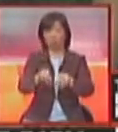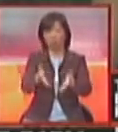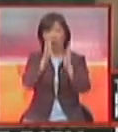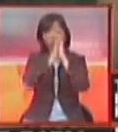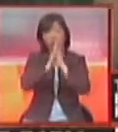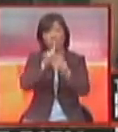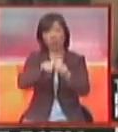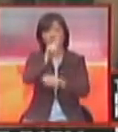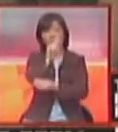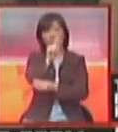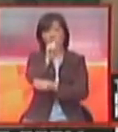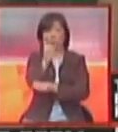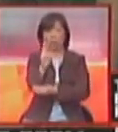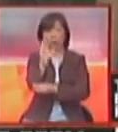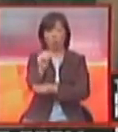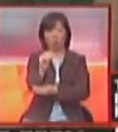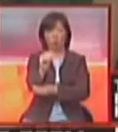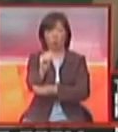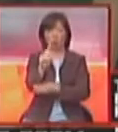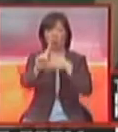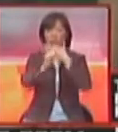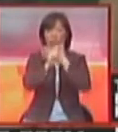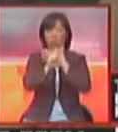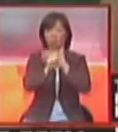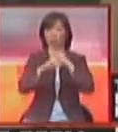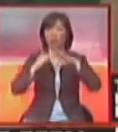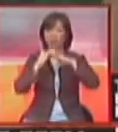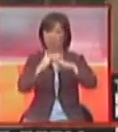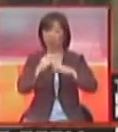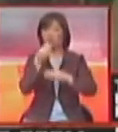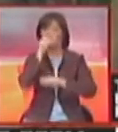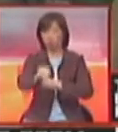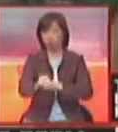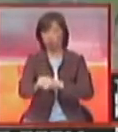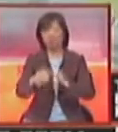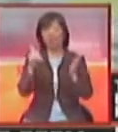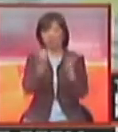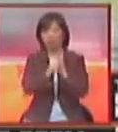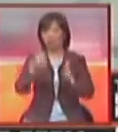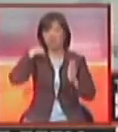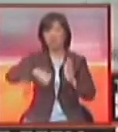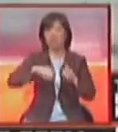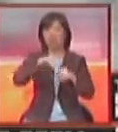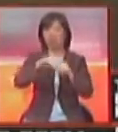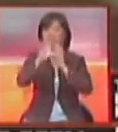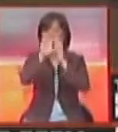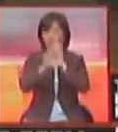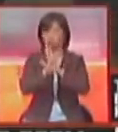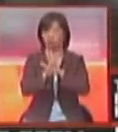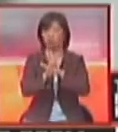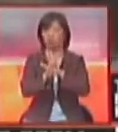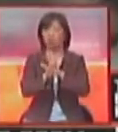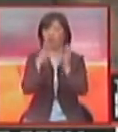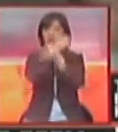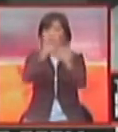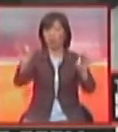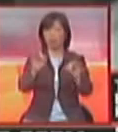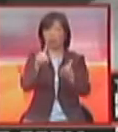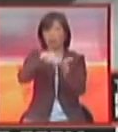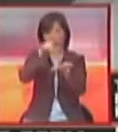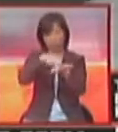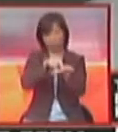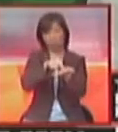suspension ng show dahil ito ay labag sa saligan batas. Ito ay malaking violation ng freedom of the press